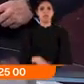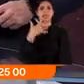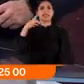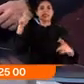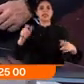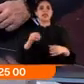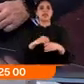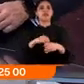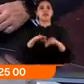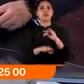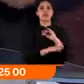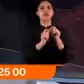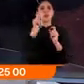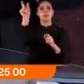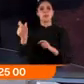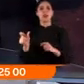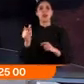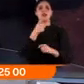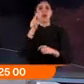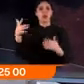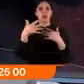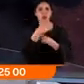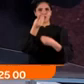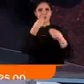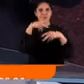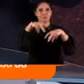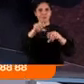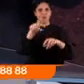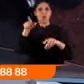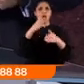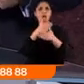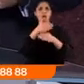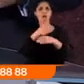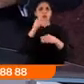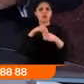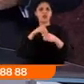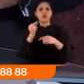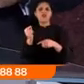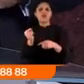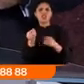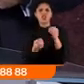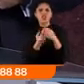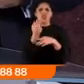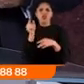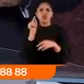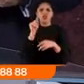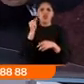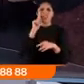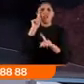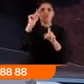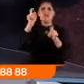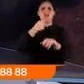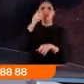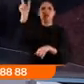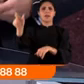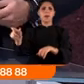Denizli'de yaşayan Bilal Türkaslan tam akşam yemeğine oturmuştu ki yemek için böldüğü ekmeğin içinden vida çıktı. Vidayı son anda fark eden Türkaslan soluğu